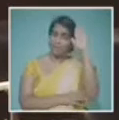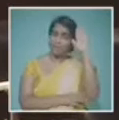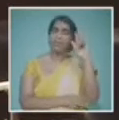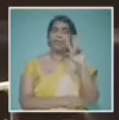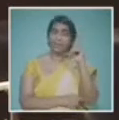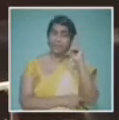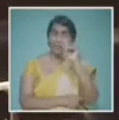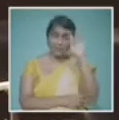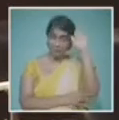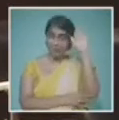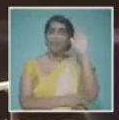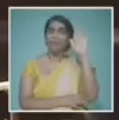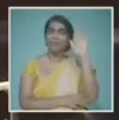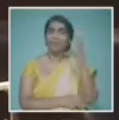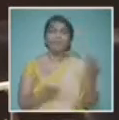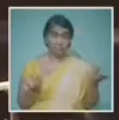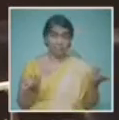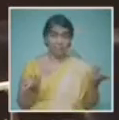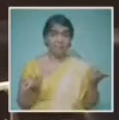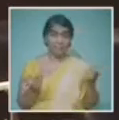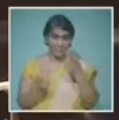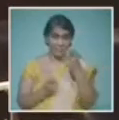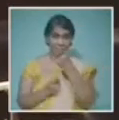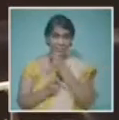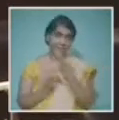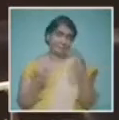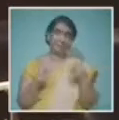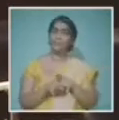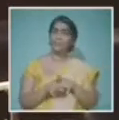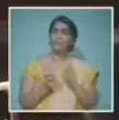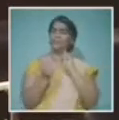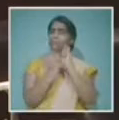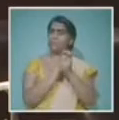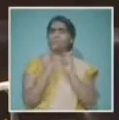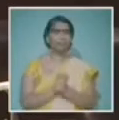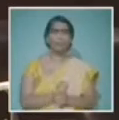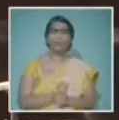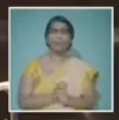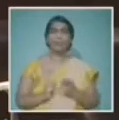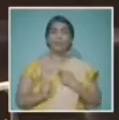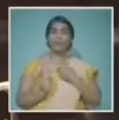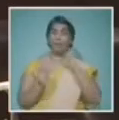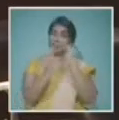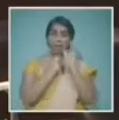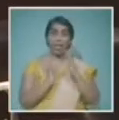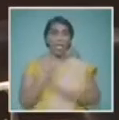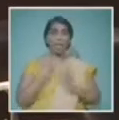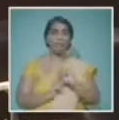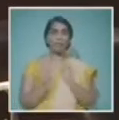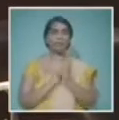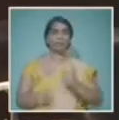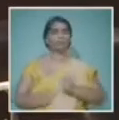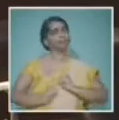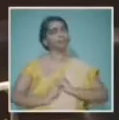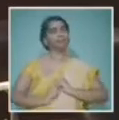උස්සන 22ටත් අත උස්සන නේද ඒ කියන්නේ සංශෝධන වෙනස් වුණාට වෙනස් වෙන්නේ නැති එක එකක් තියෙනවා මොකද ඇමතිකම්